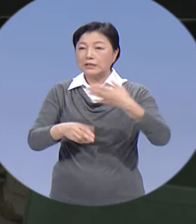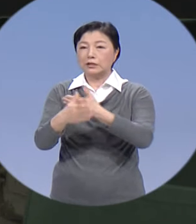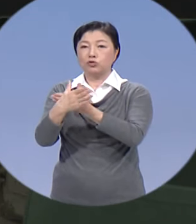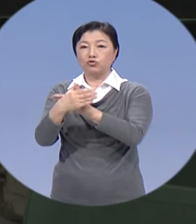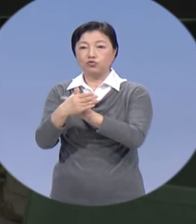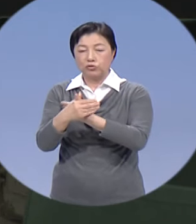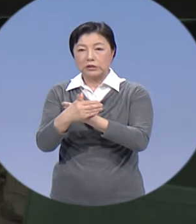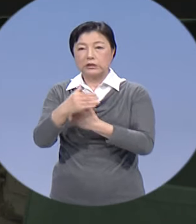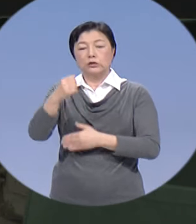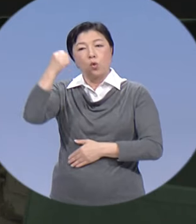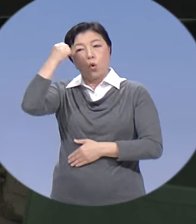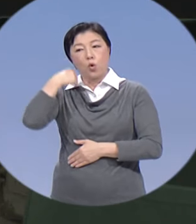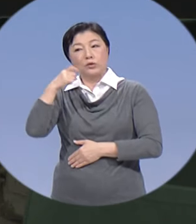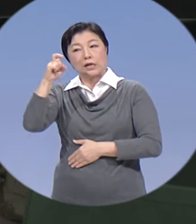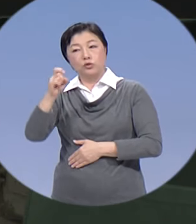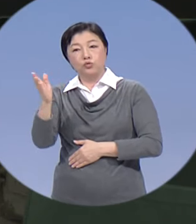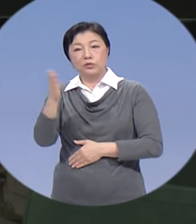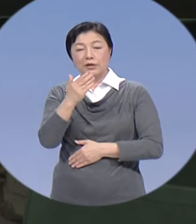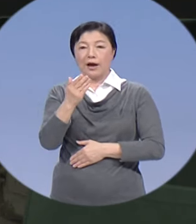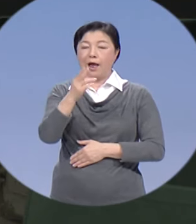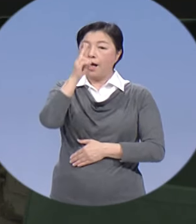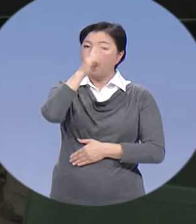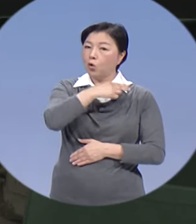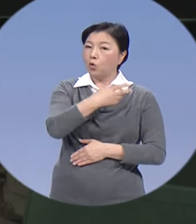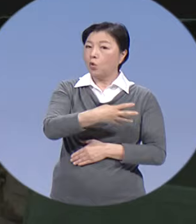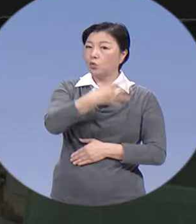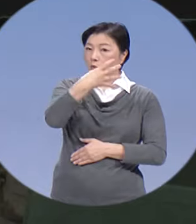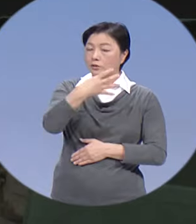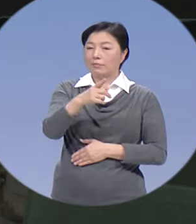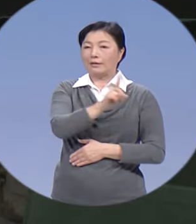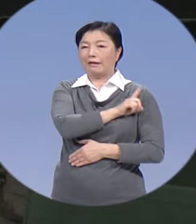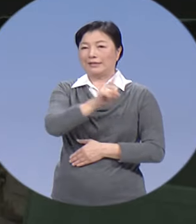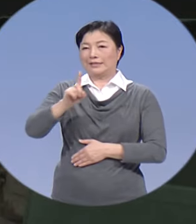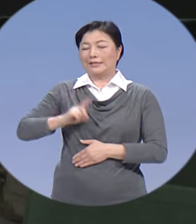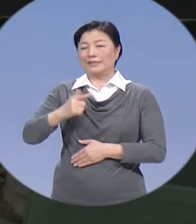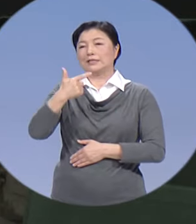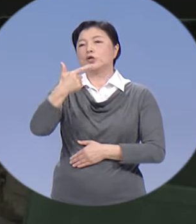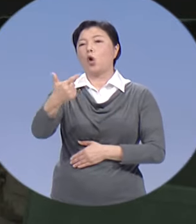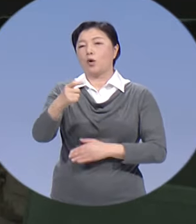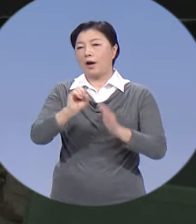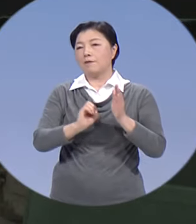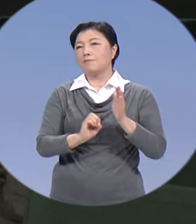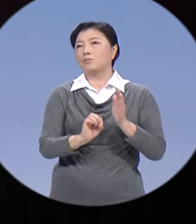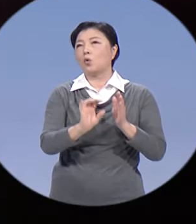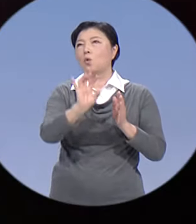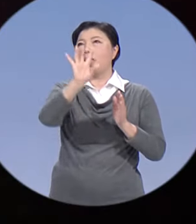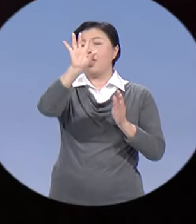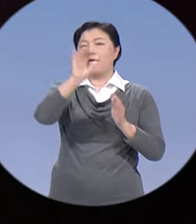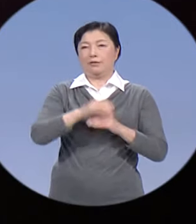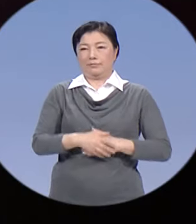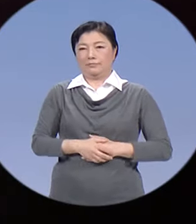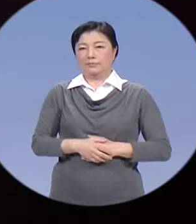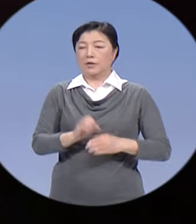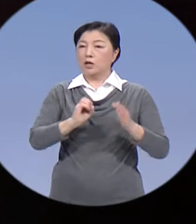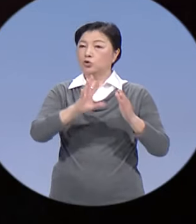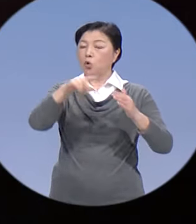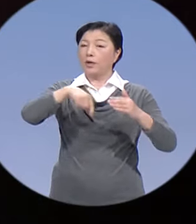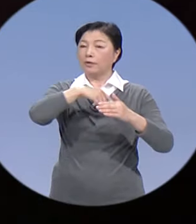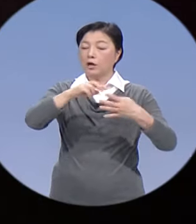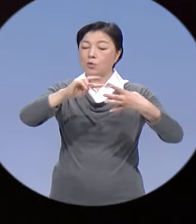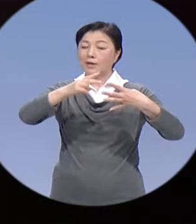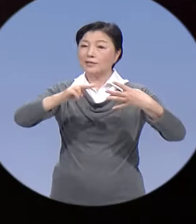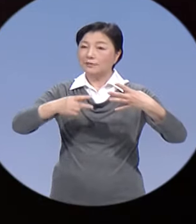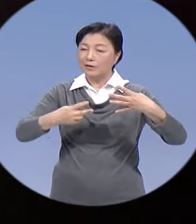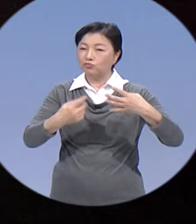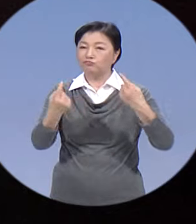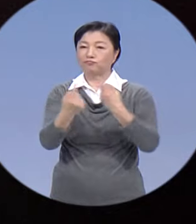の午前10時から午後4時の上映会まで1日6回の定時上映を行っています。上映内容はその季節によ